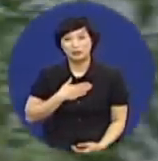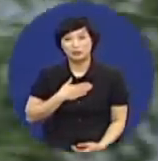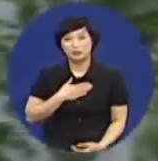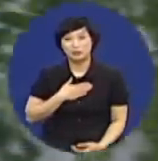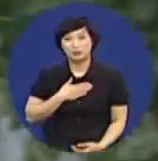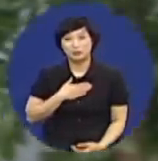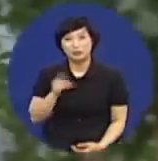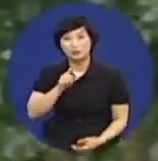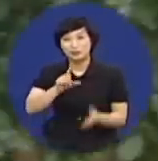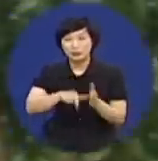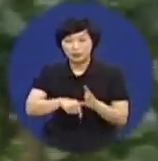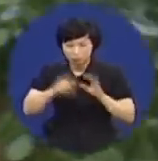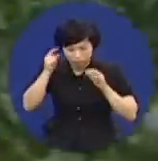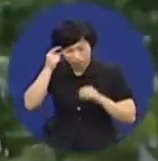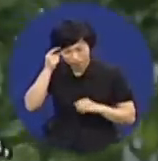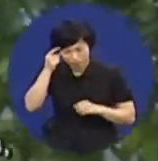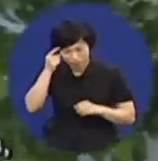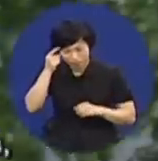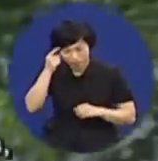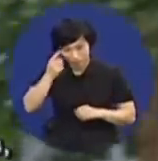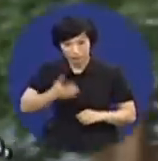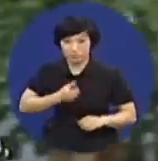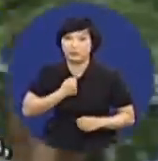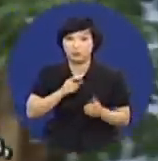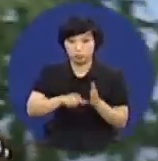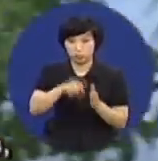私もたまにハッとします。